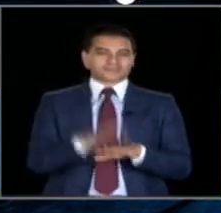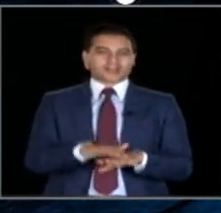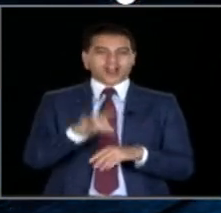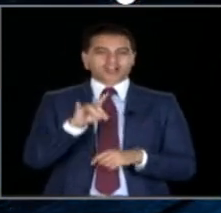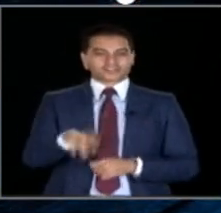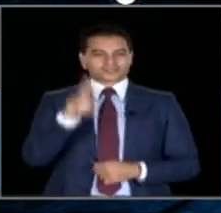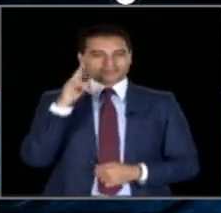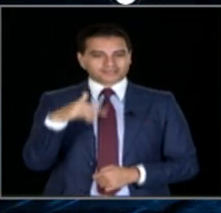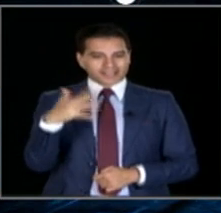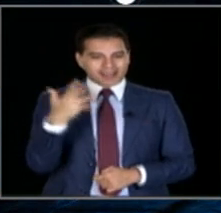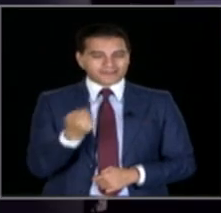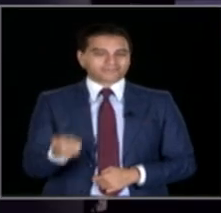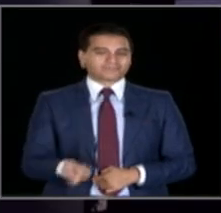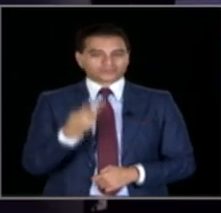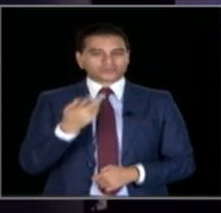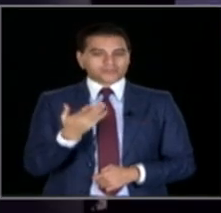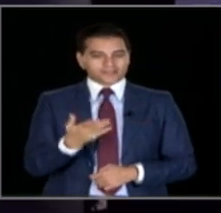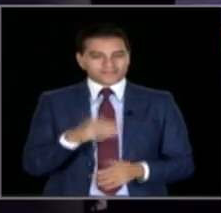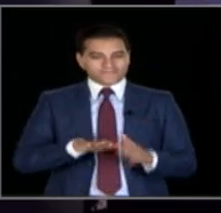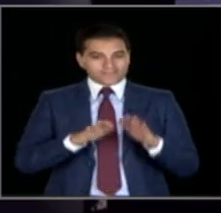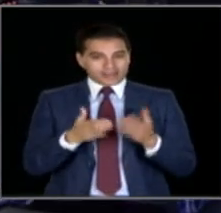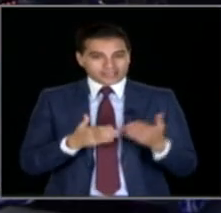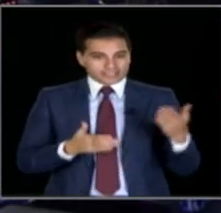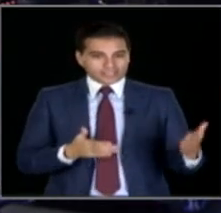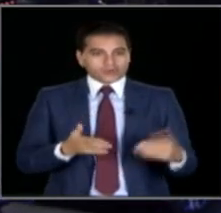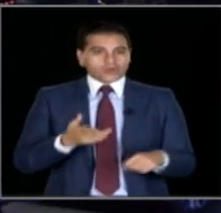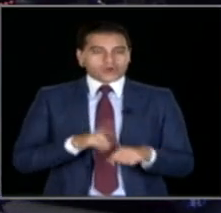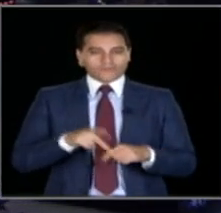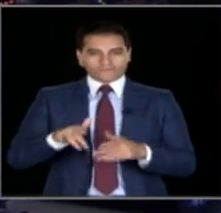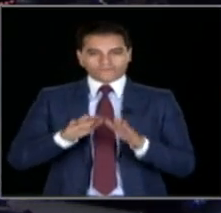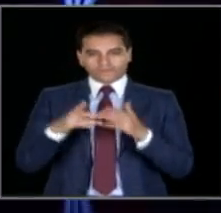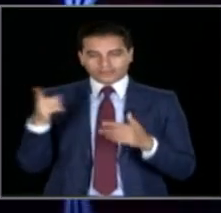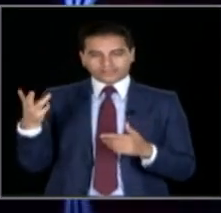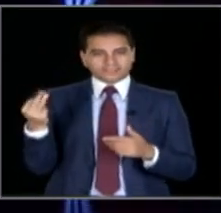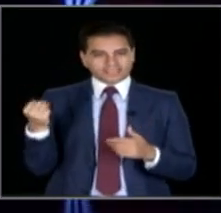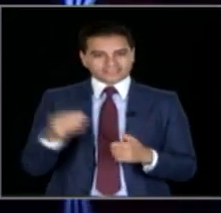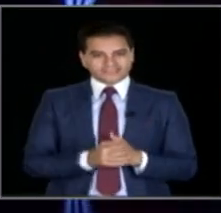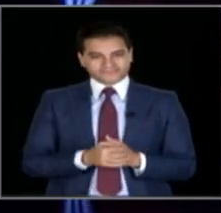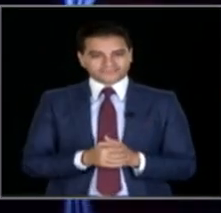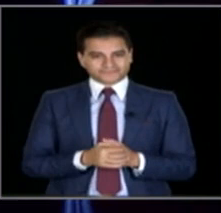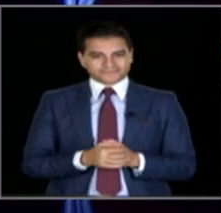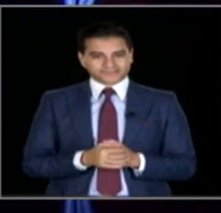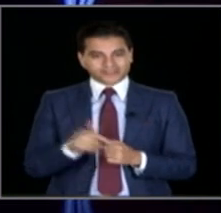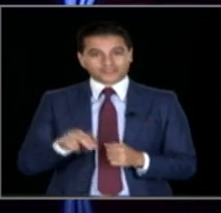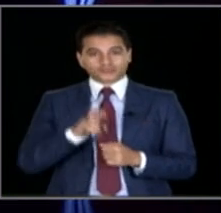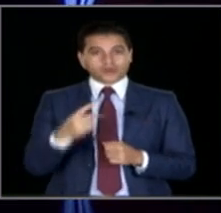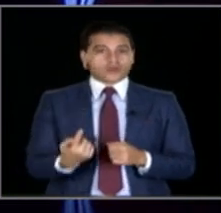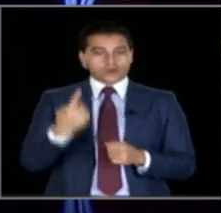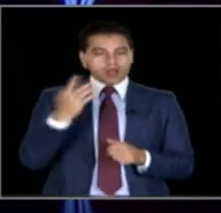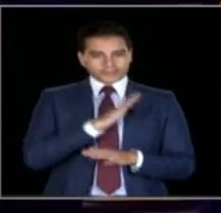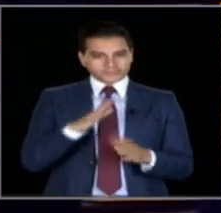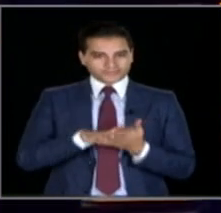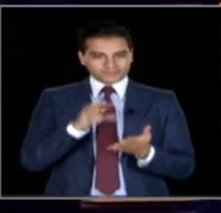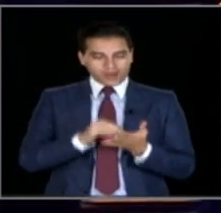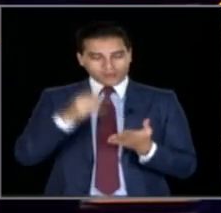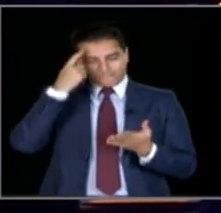نقاط. 75 بيكاسو، الهكسوس 30. سؤال واحد بس ما